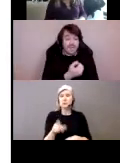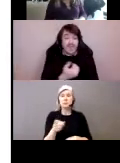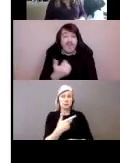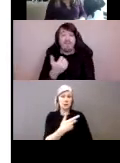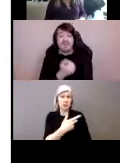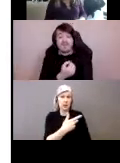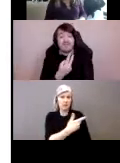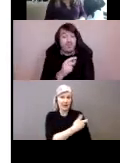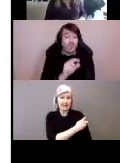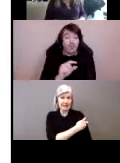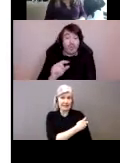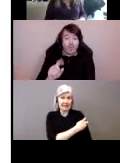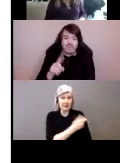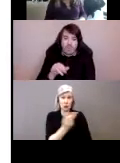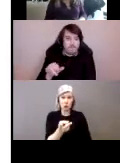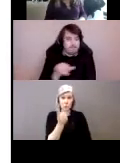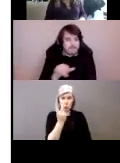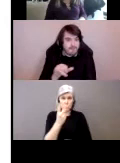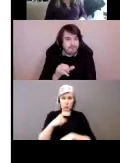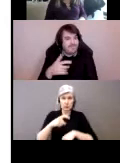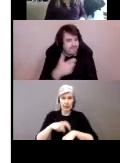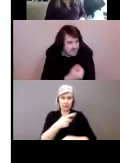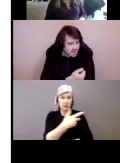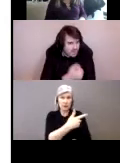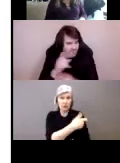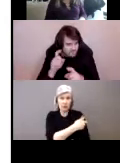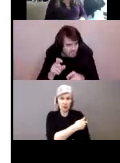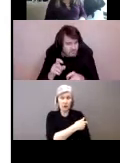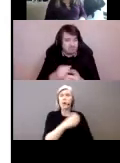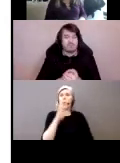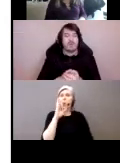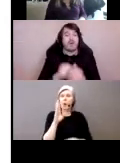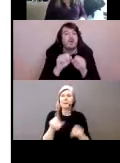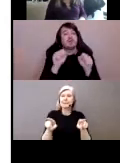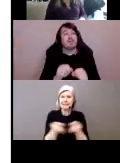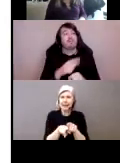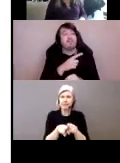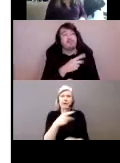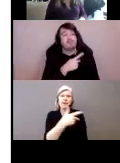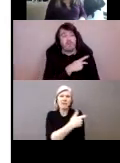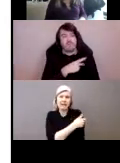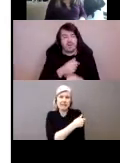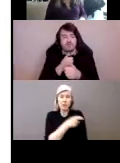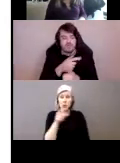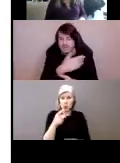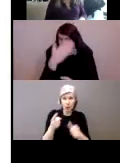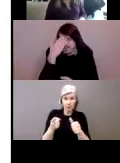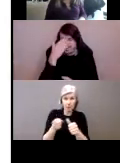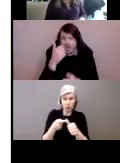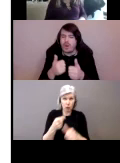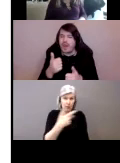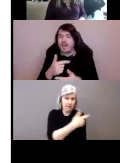vaccin. Le système de suivi de la province saura quel vaccin vous a été